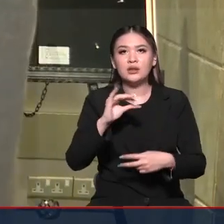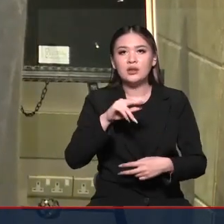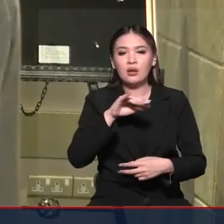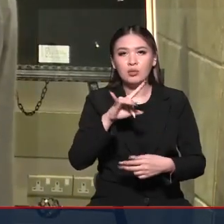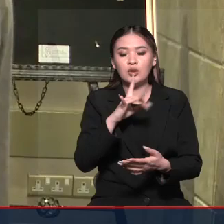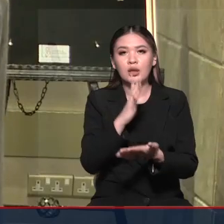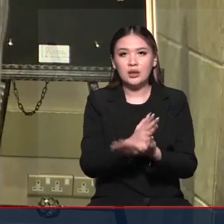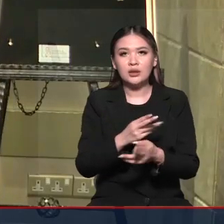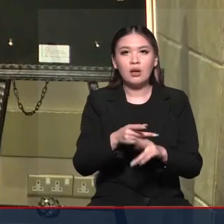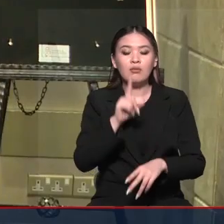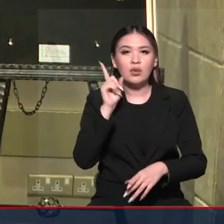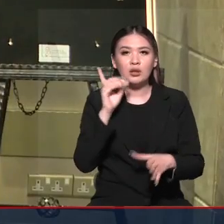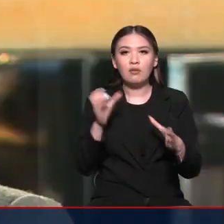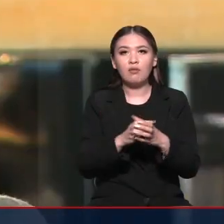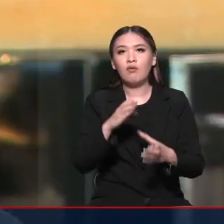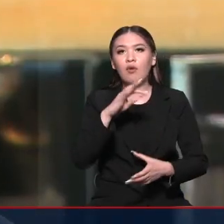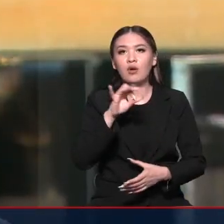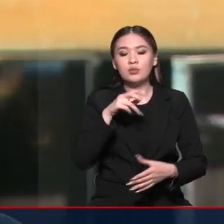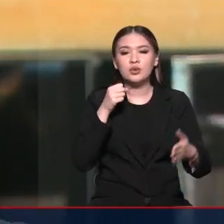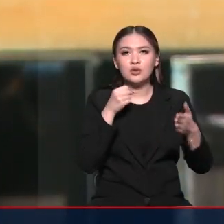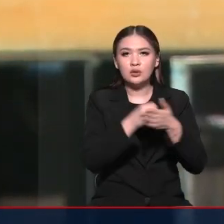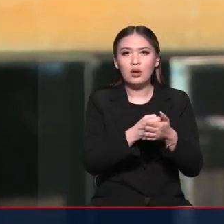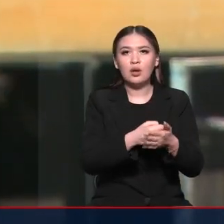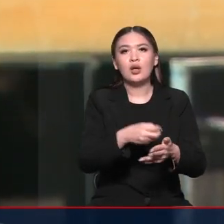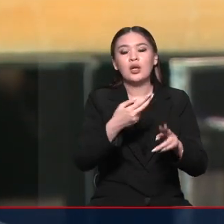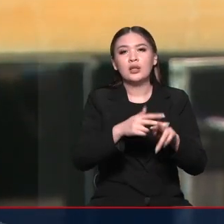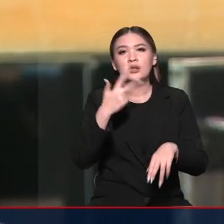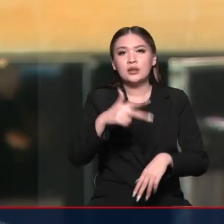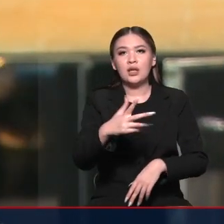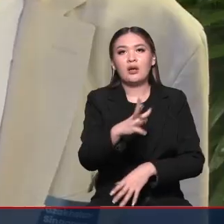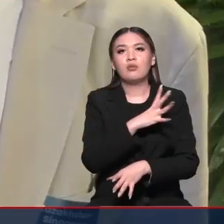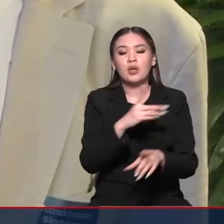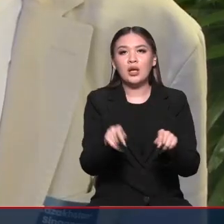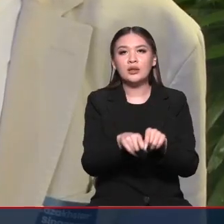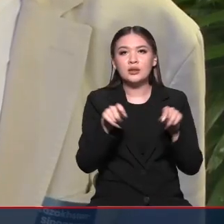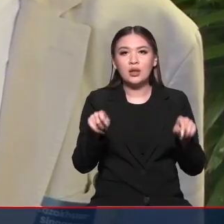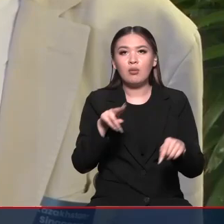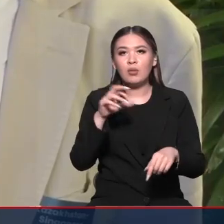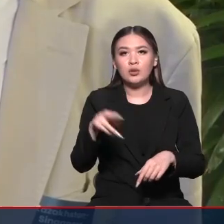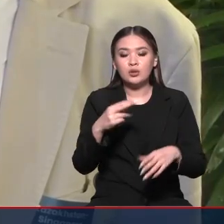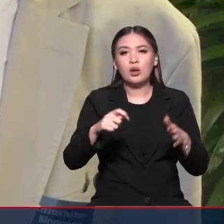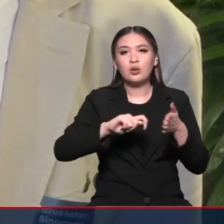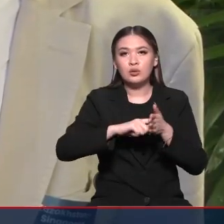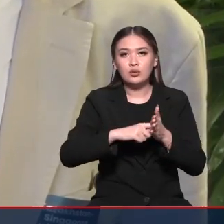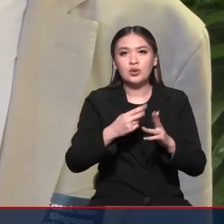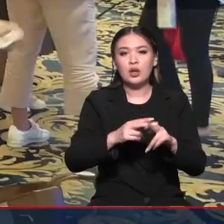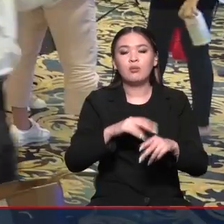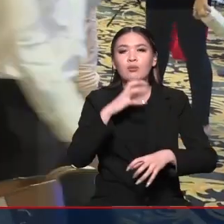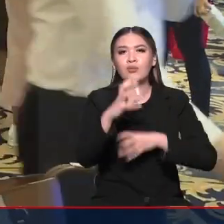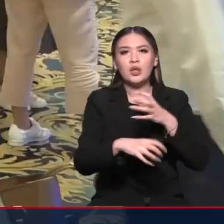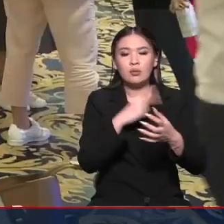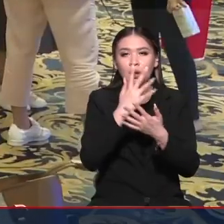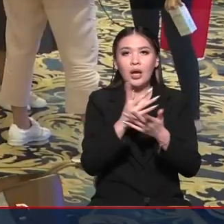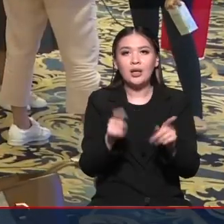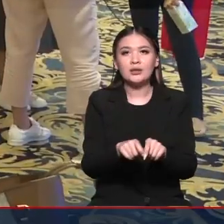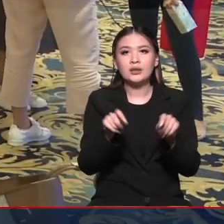Молодые предприниматели из списка Forbes до 30 открыли компанию по разработке цифровых продуктов под ключ и продают свои услуги по всему миру. Открыв